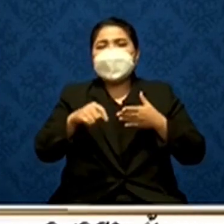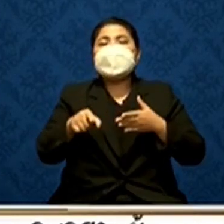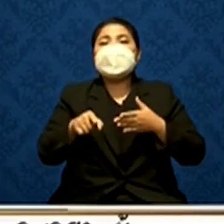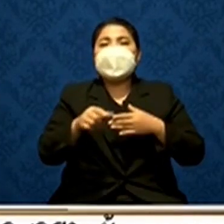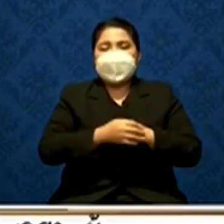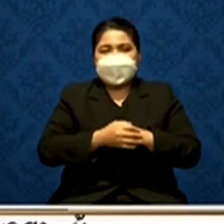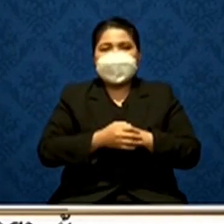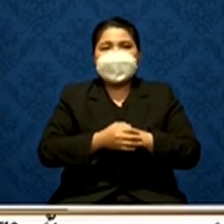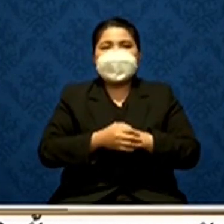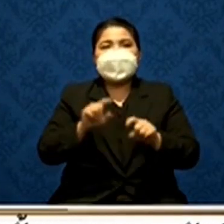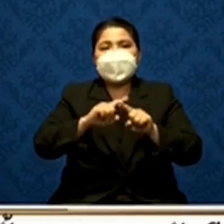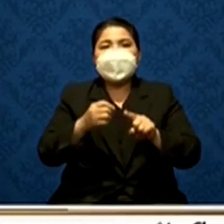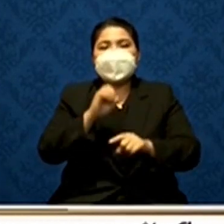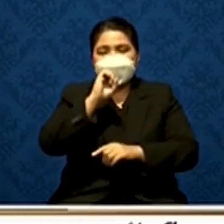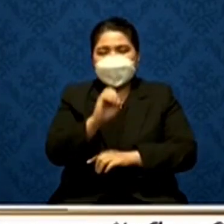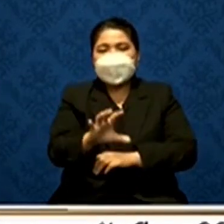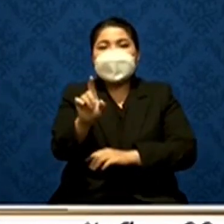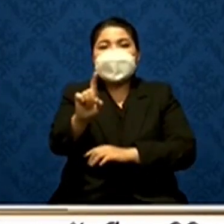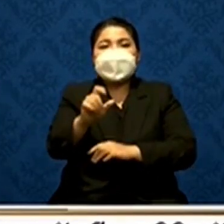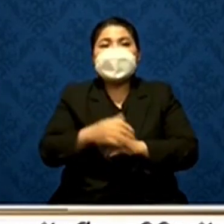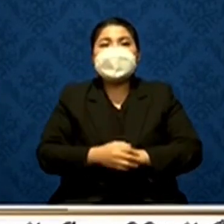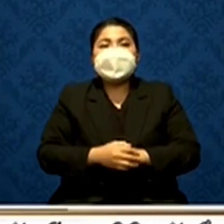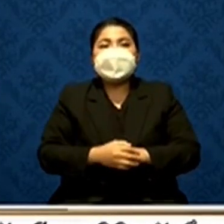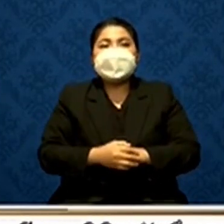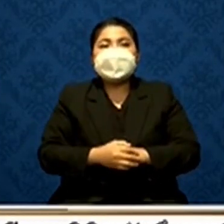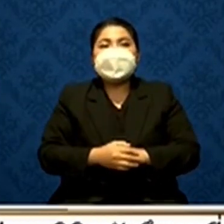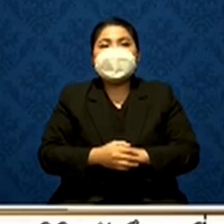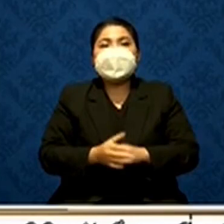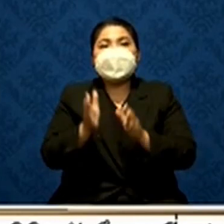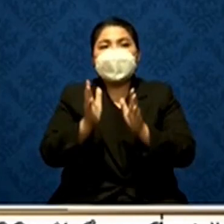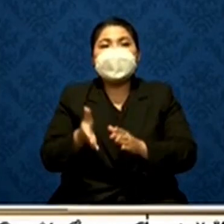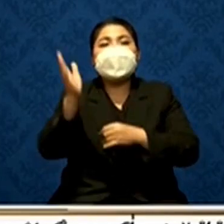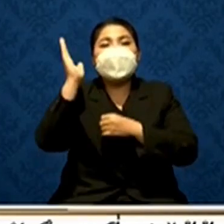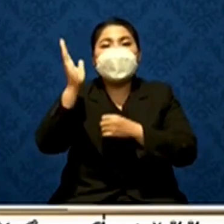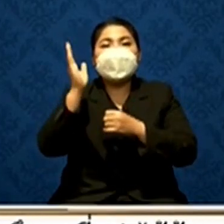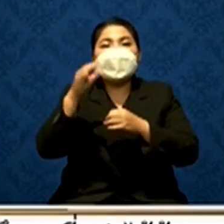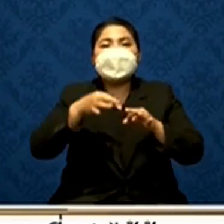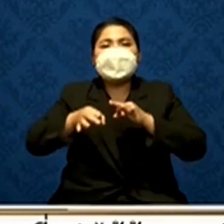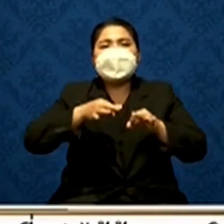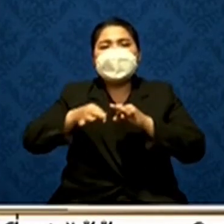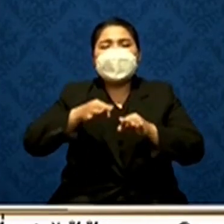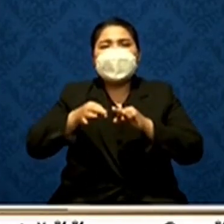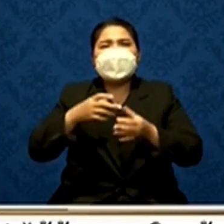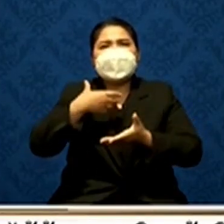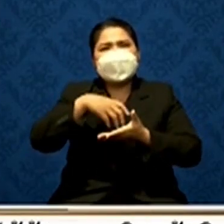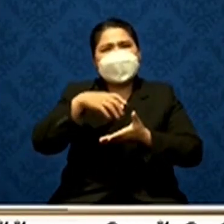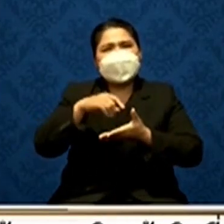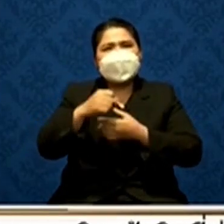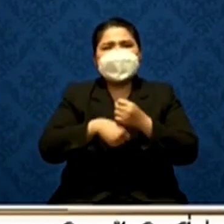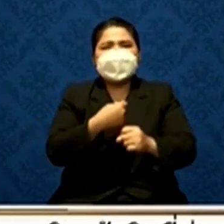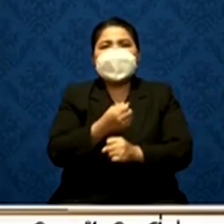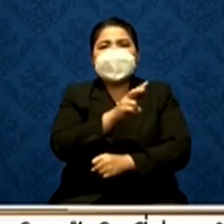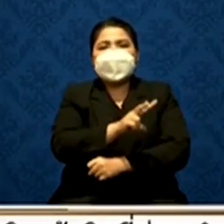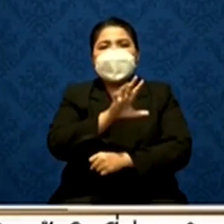อยนครัว่า ในเบื่องต้นนี้ท่านผู้สมาชิพวกพี่ปลายนั้ได้ ลาวย้อนไปถึงเรื่องเกิดตั้แต่ปี 2537